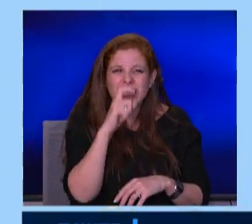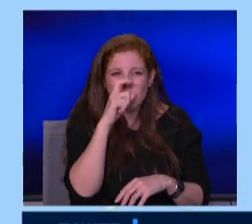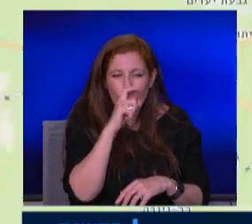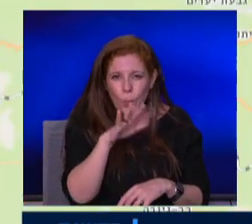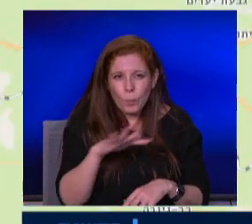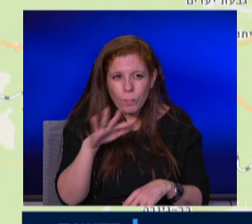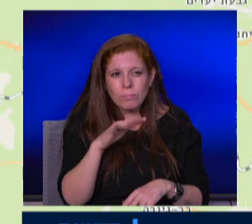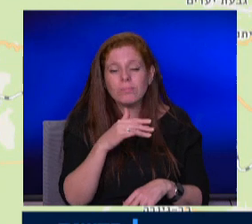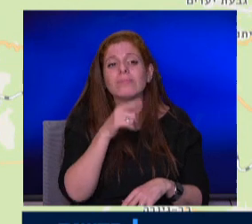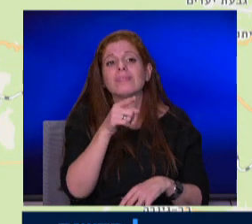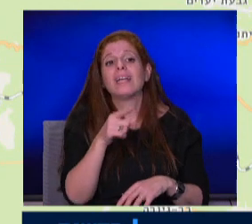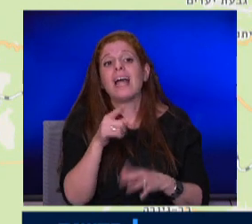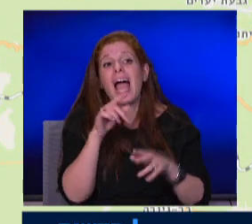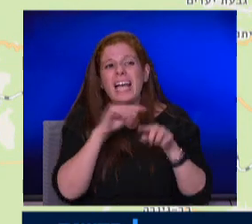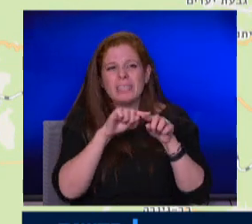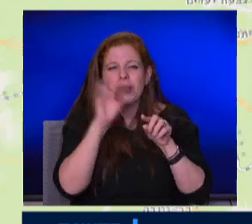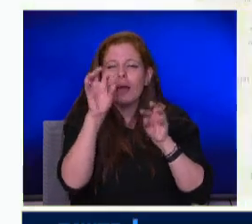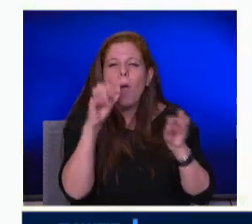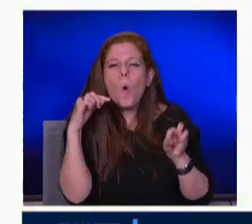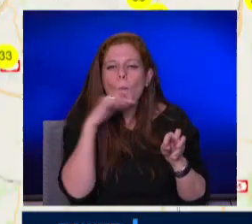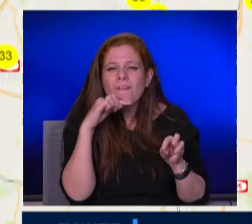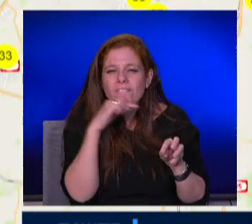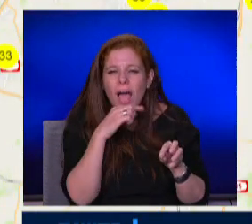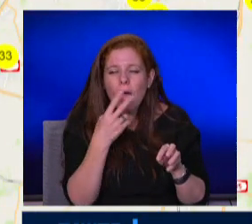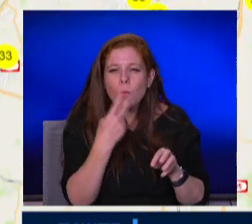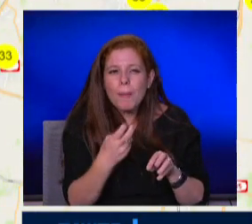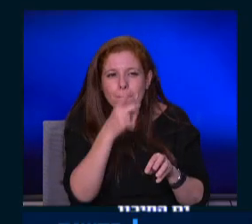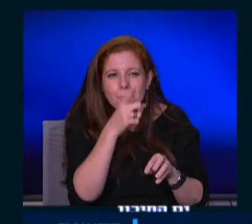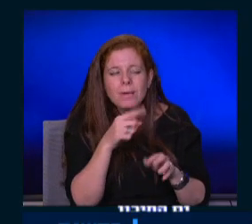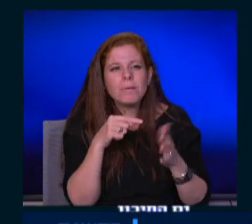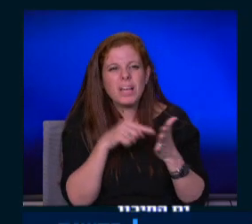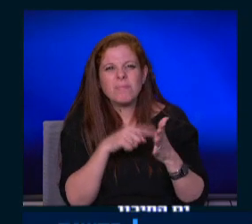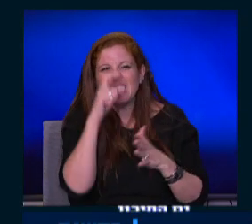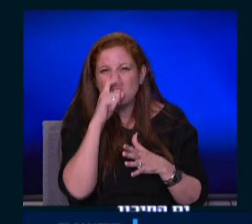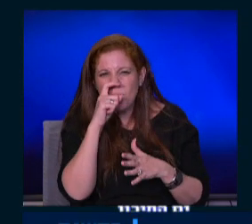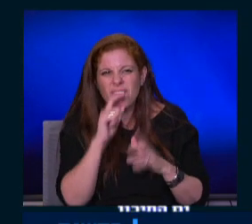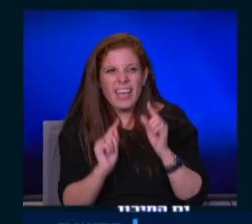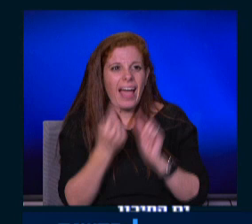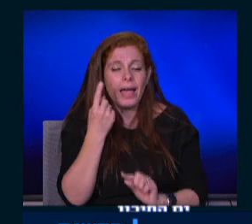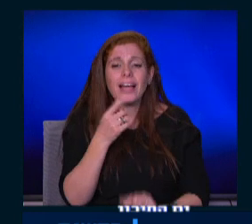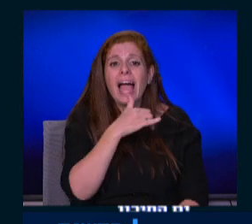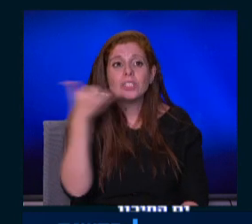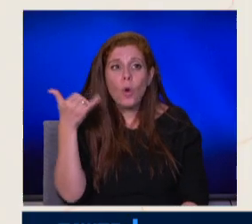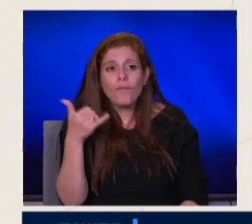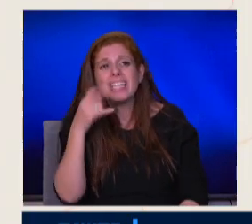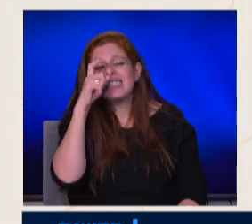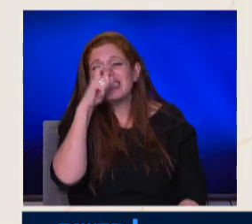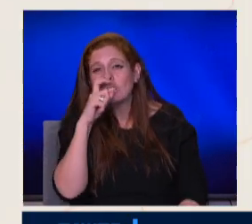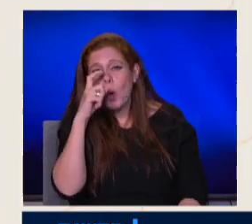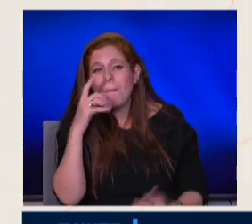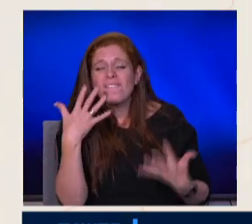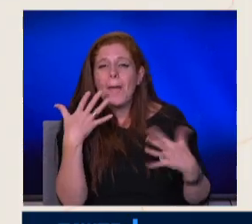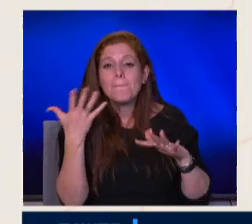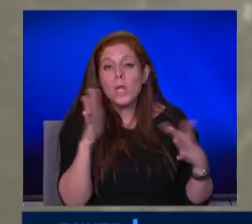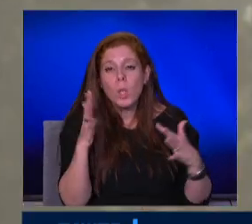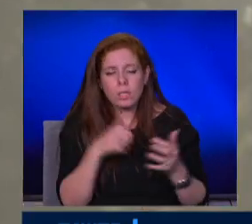להגנת הסביבה. הסימנים החומים והאדומים מצביעים על זיהום אוויר חריג, הסימנים הצהובים זיהום אוויר בינוני. מדובר